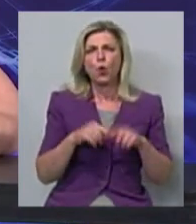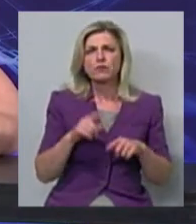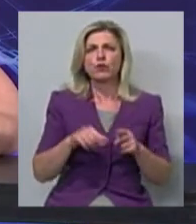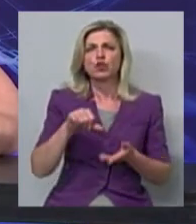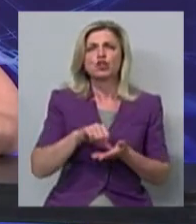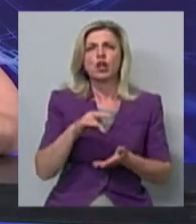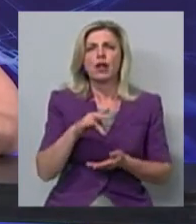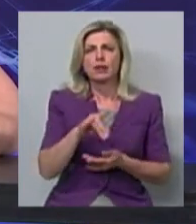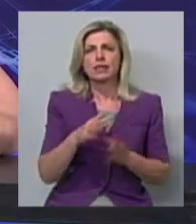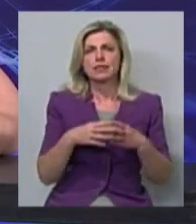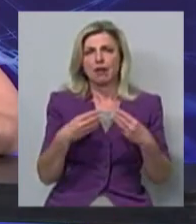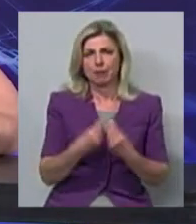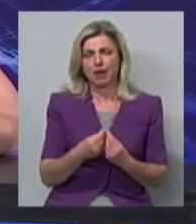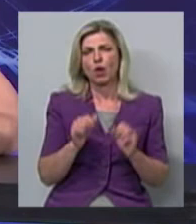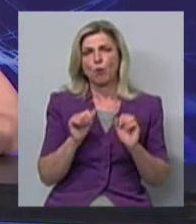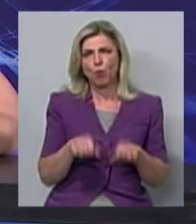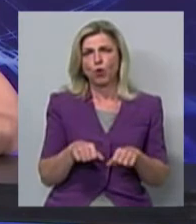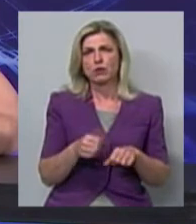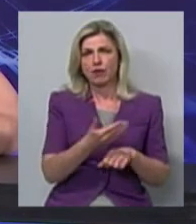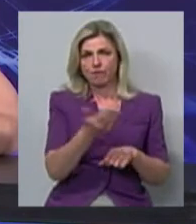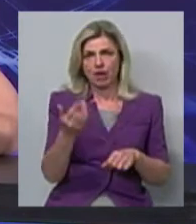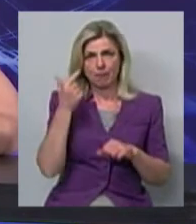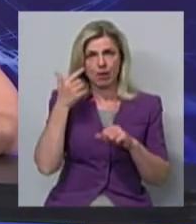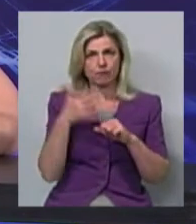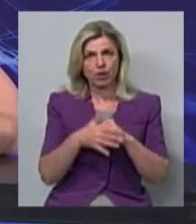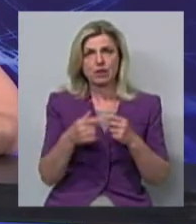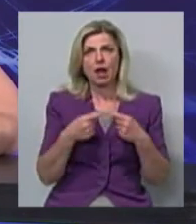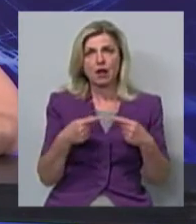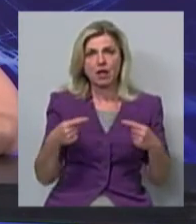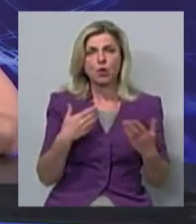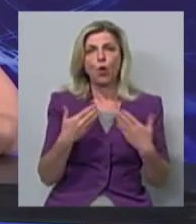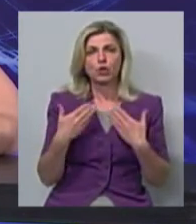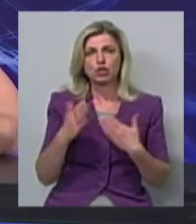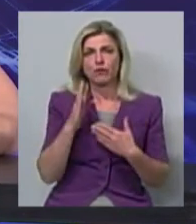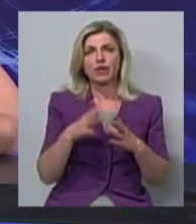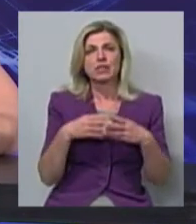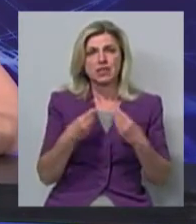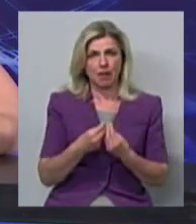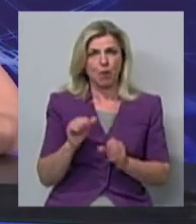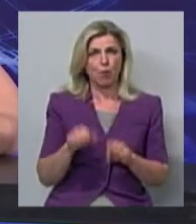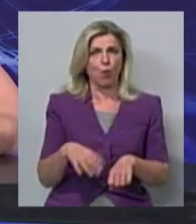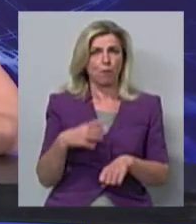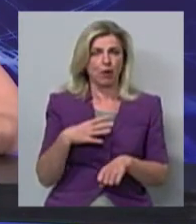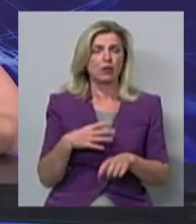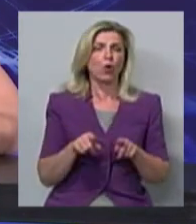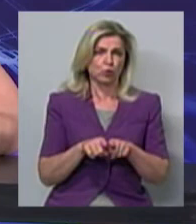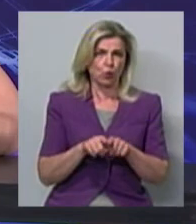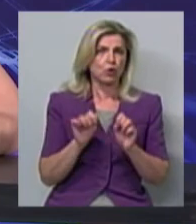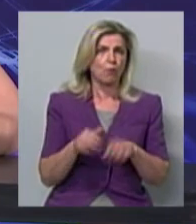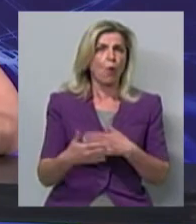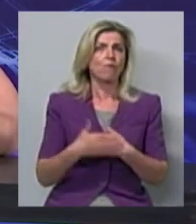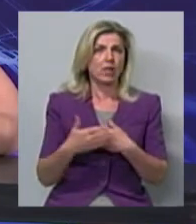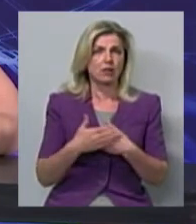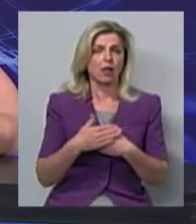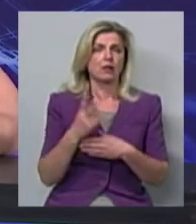семьи, которые могут, вы же понимаете, у нас разные отношения в семьях могут быть, и тоже могут быть обвинения в честь, в